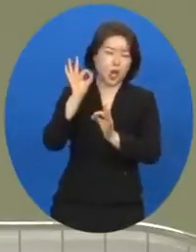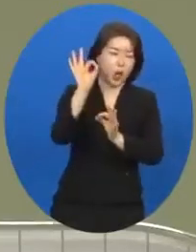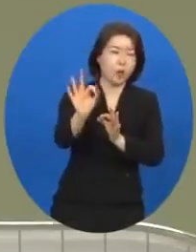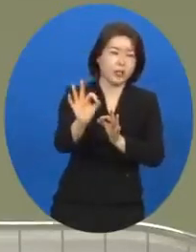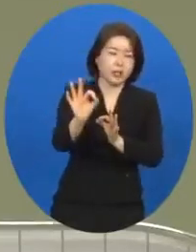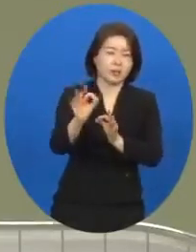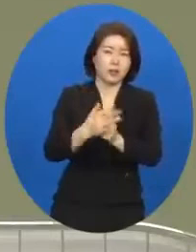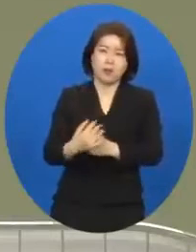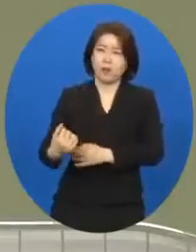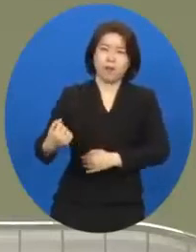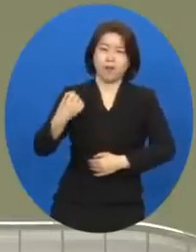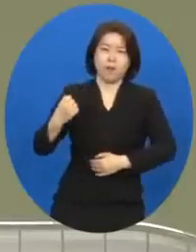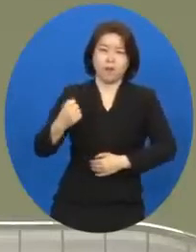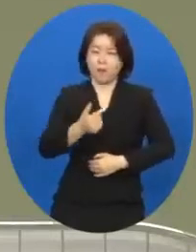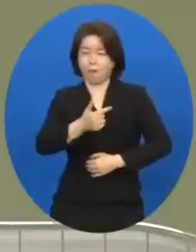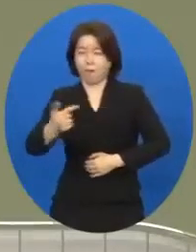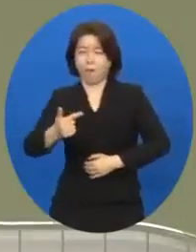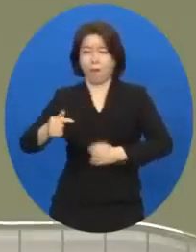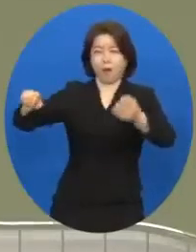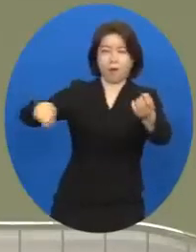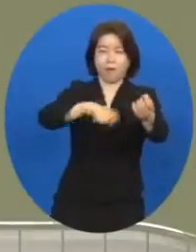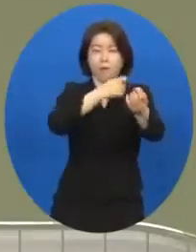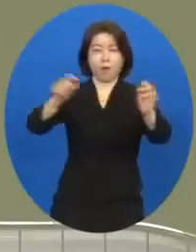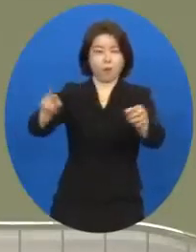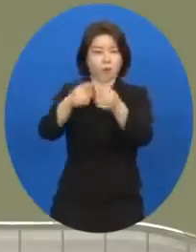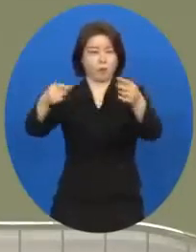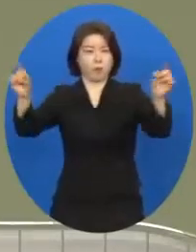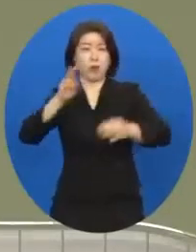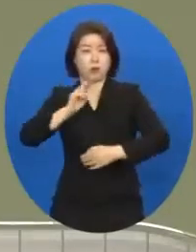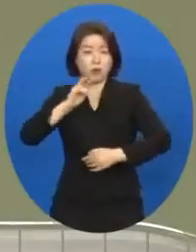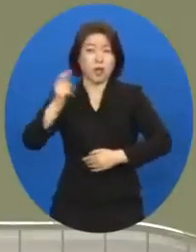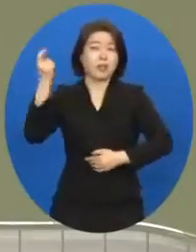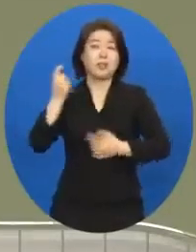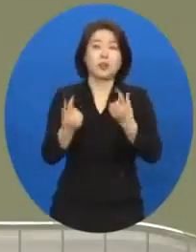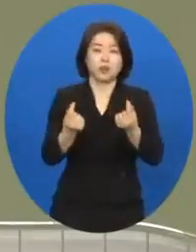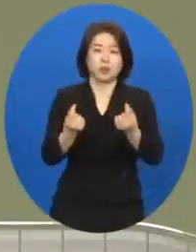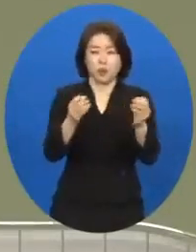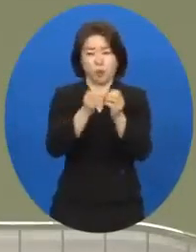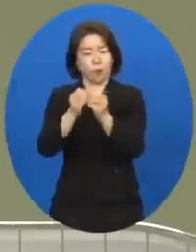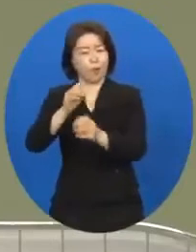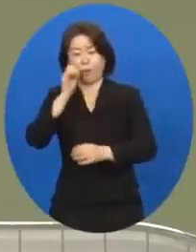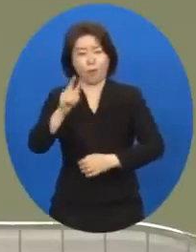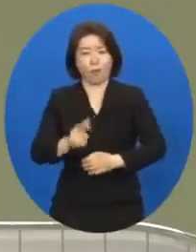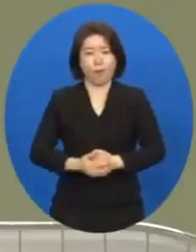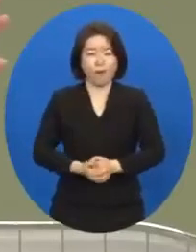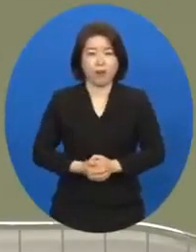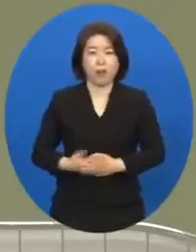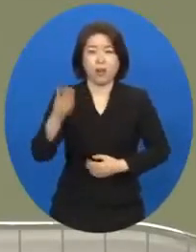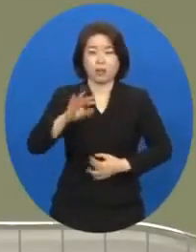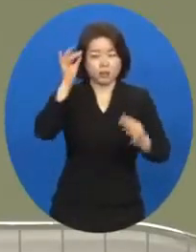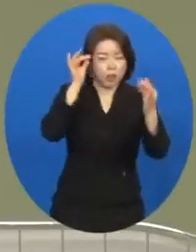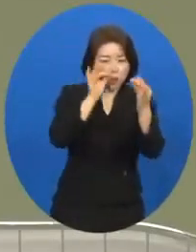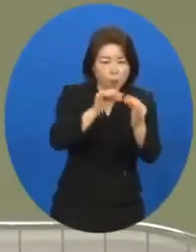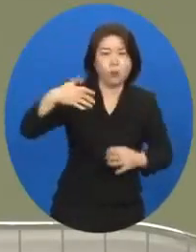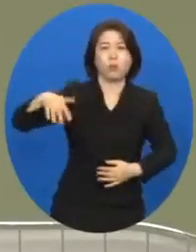아주 웅장한 교향곡을 듣는 것 같다. 멋있잖아요, 표현은. 그런데 공감이 안 되는